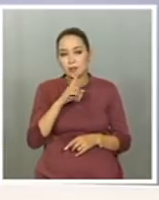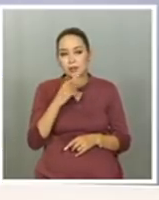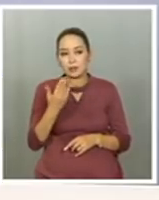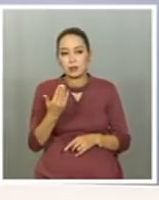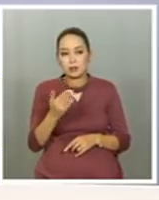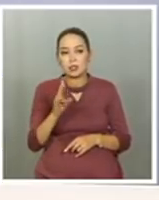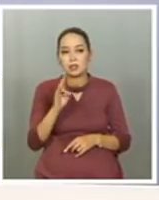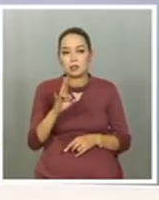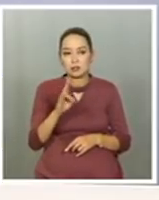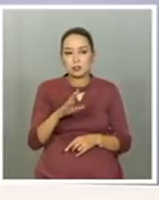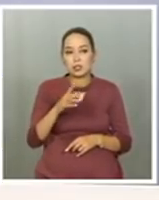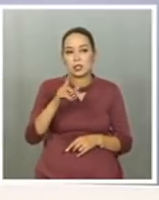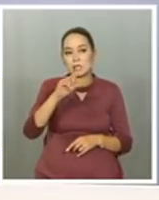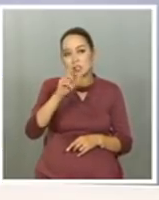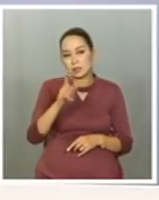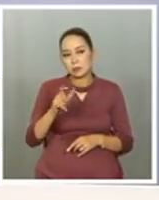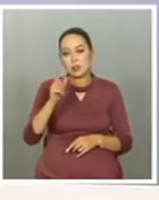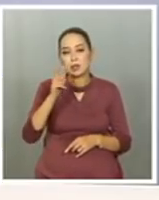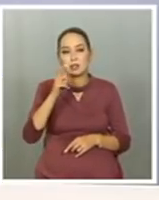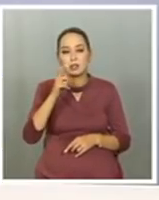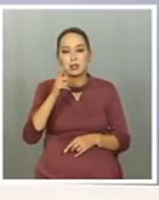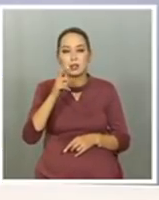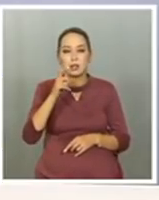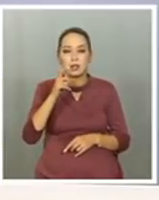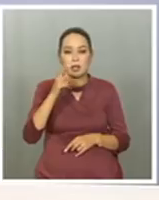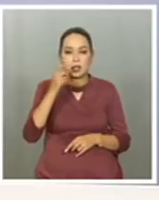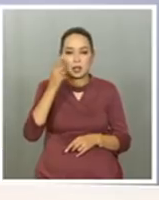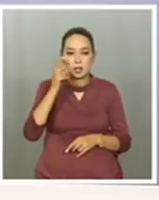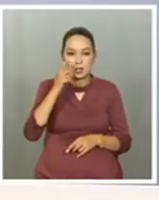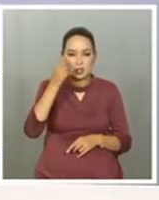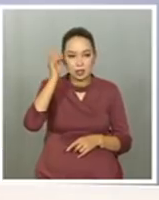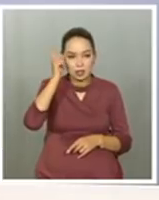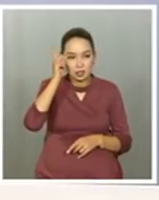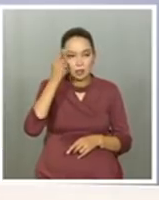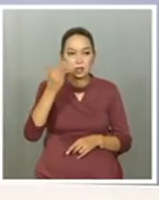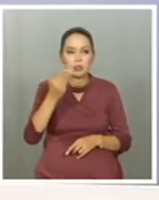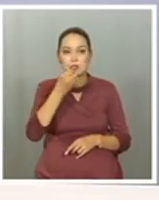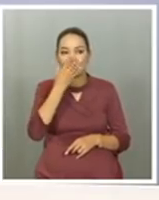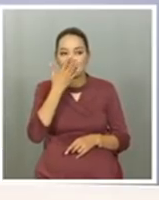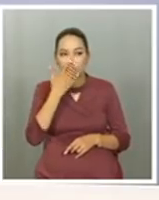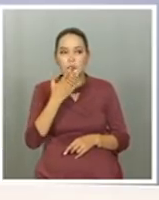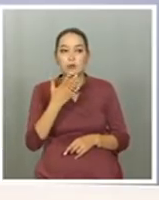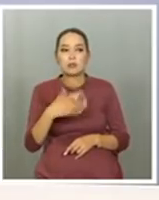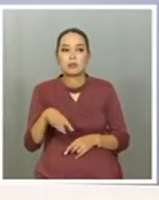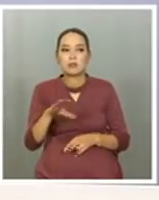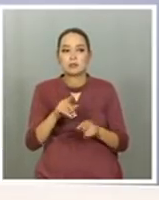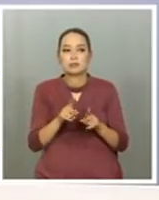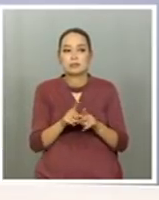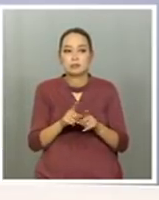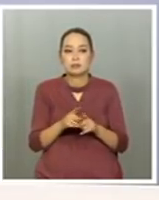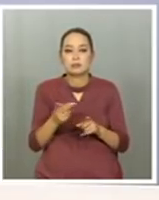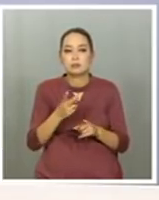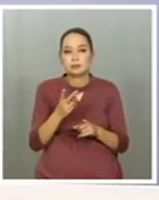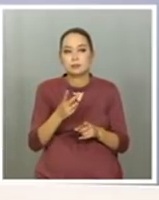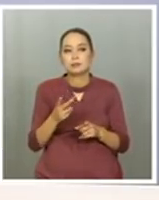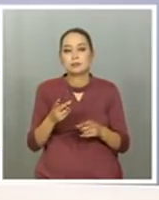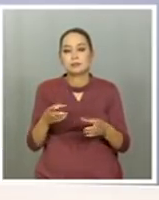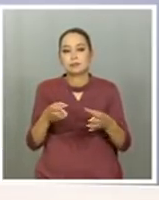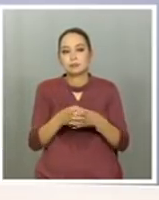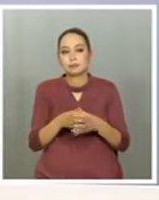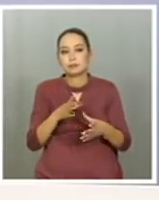Германия, Италия, Жапония антикоминтерн пактісі құрылды. Бұл пакті Берлин, Рим, Токио